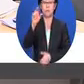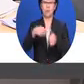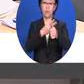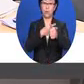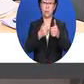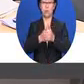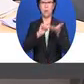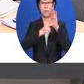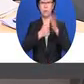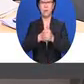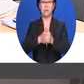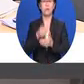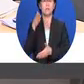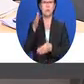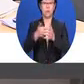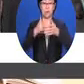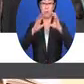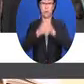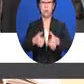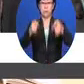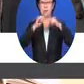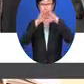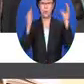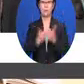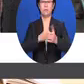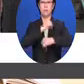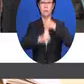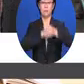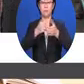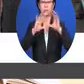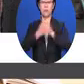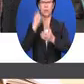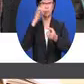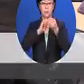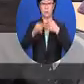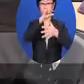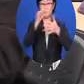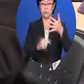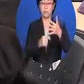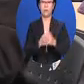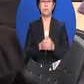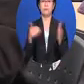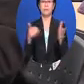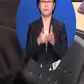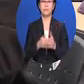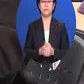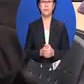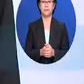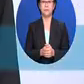교수의 발제와 전문가 토론, 참석자 전체 자유토론, 질의응답 및 의견 수렴 순으로